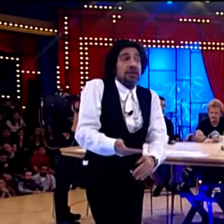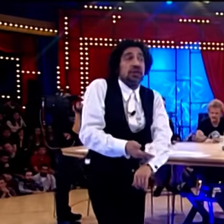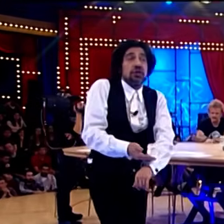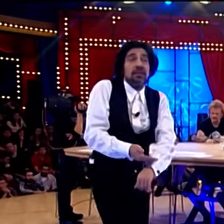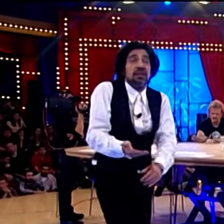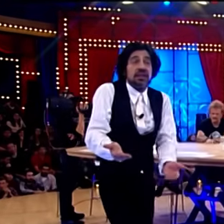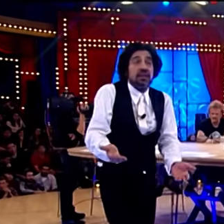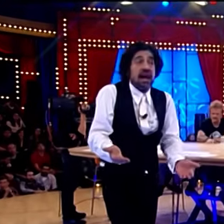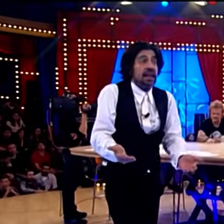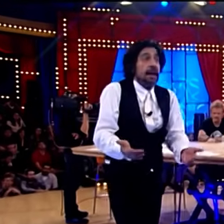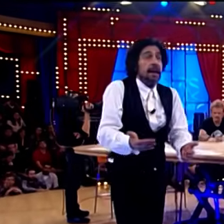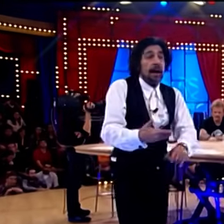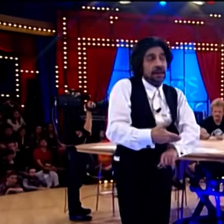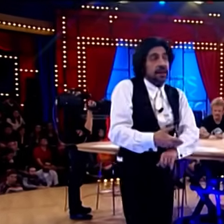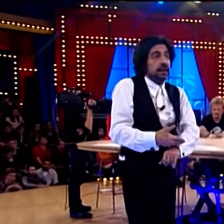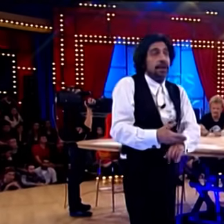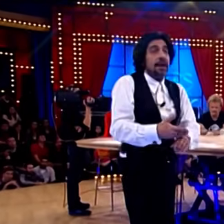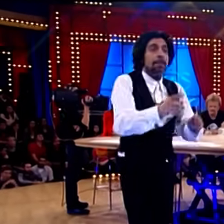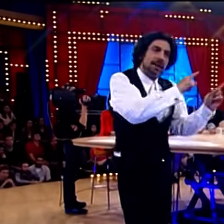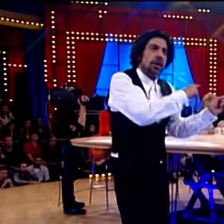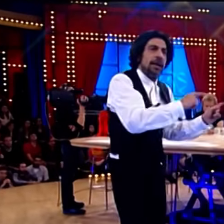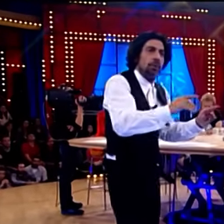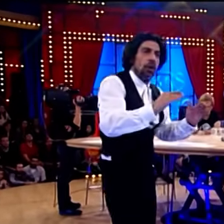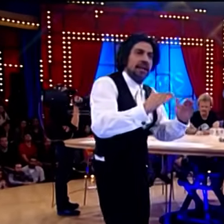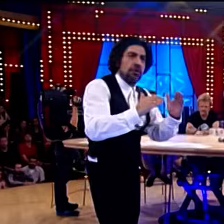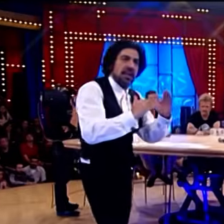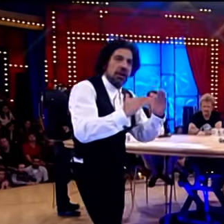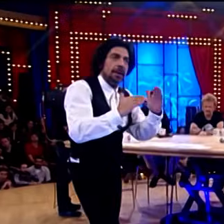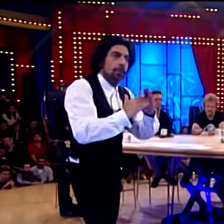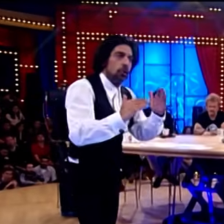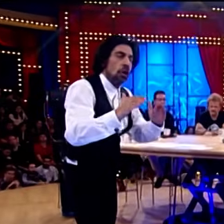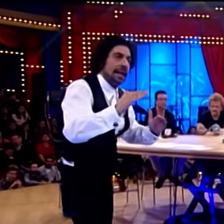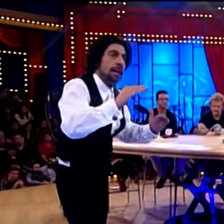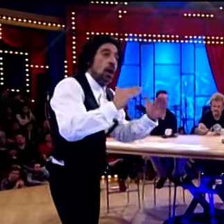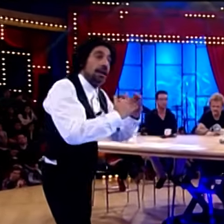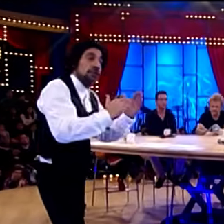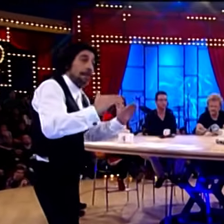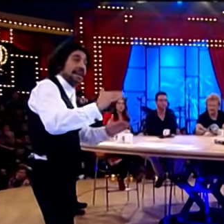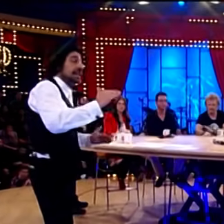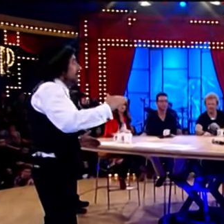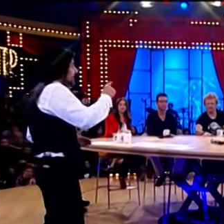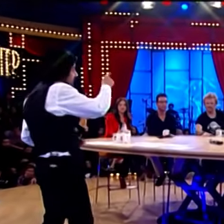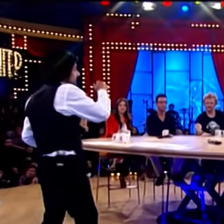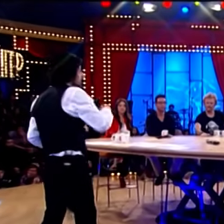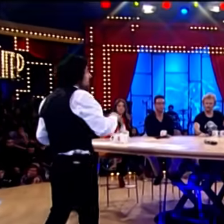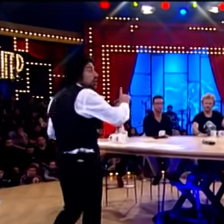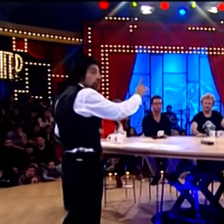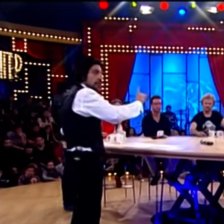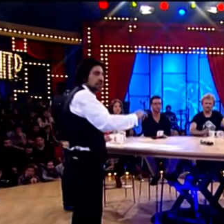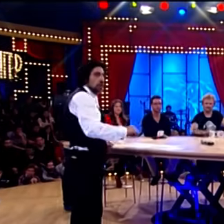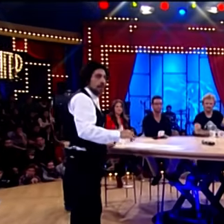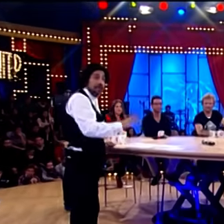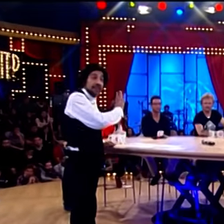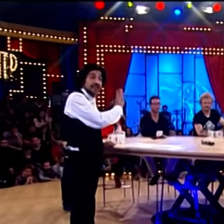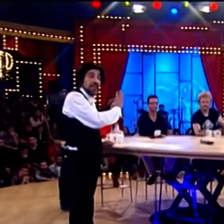geç başladık şimdi nasıl yani? Ama reklamına mı? Bir görelim bunu ondan sonra geçelim. Bunu görelim ondan sonra bakın hiç kötü